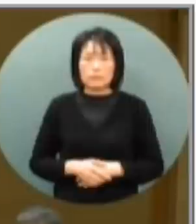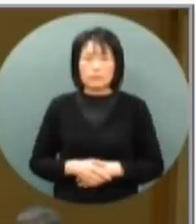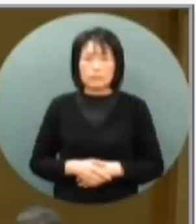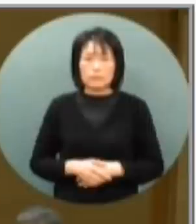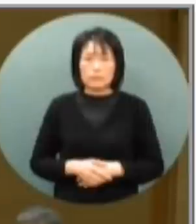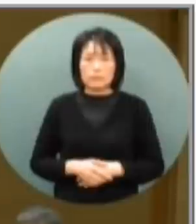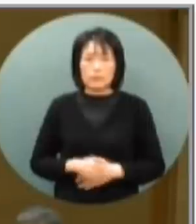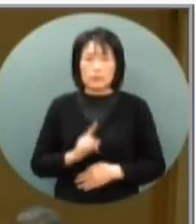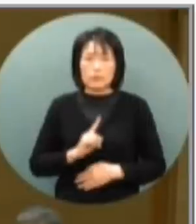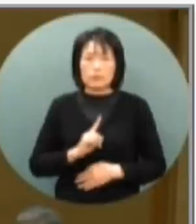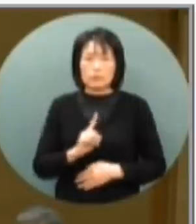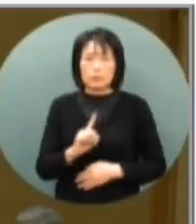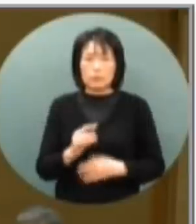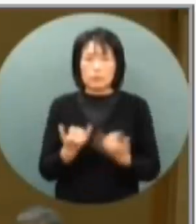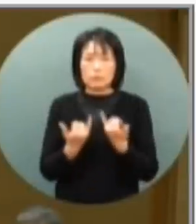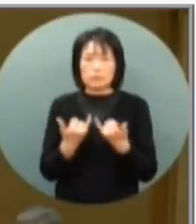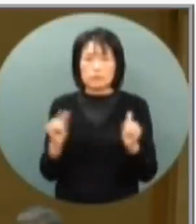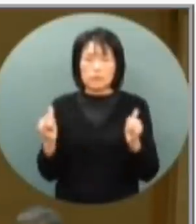当事者として